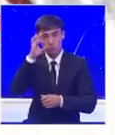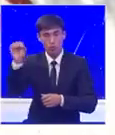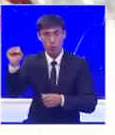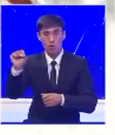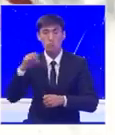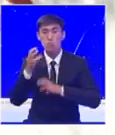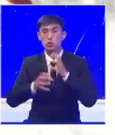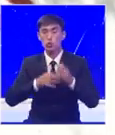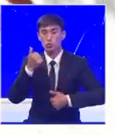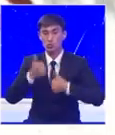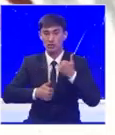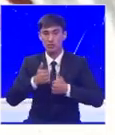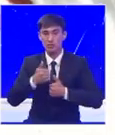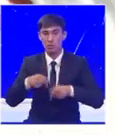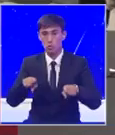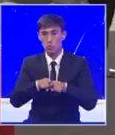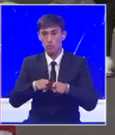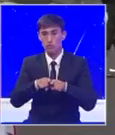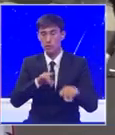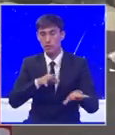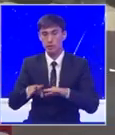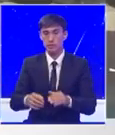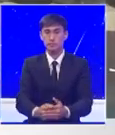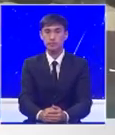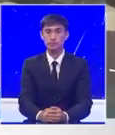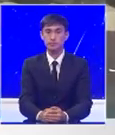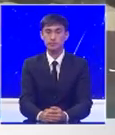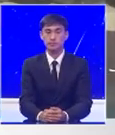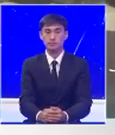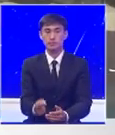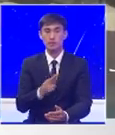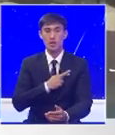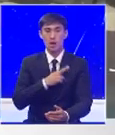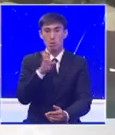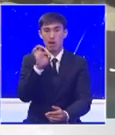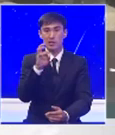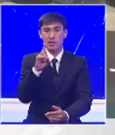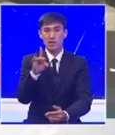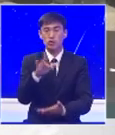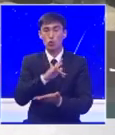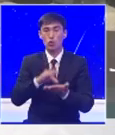в международных соревнованиях подобного рода. Я Бахтиалиев Мирас Абдулатович,